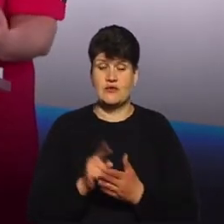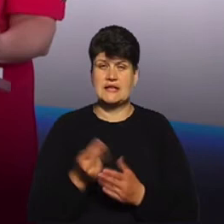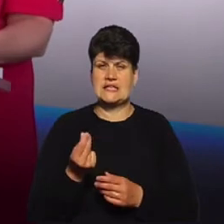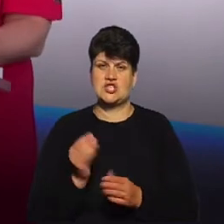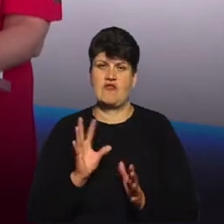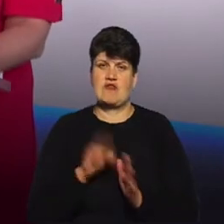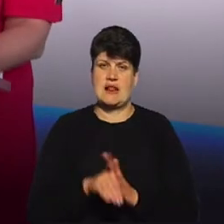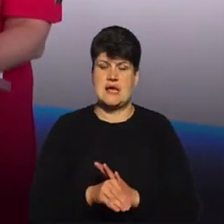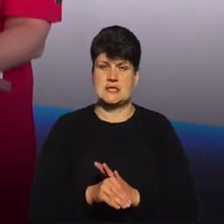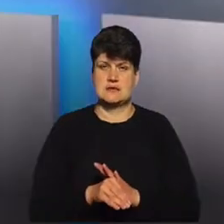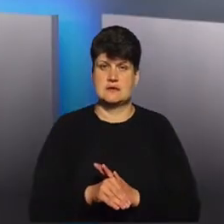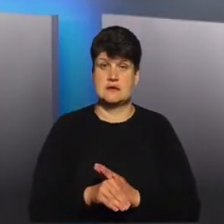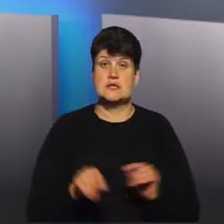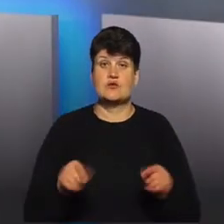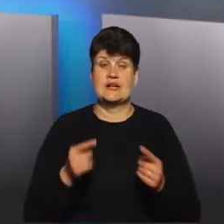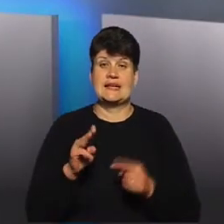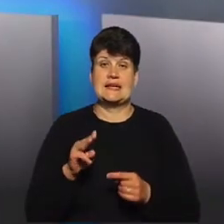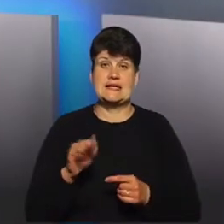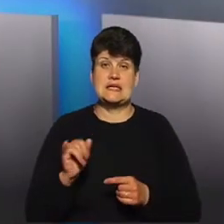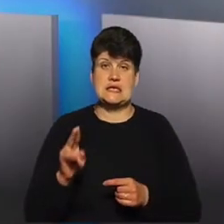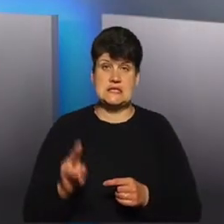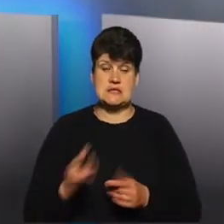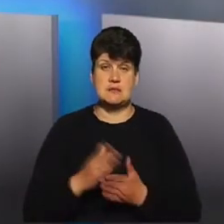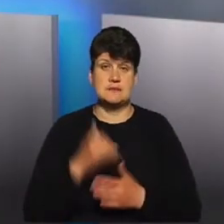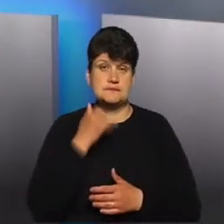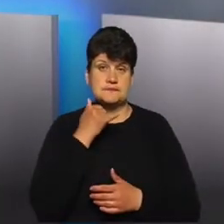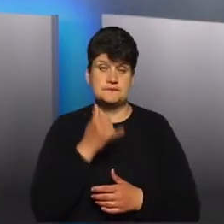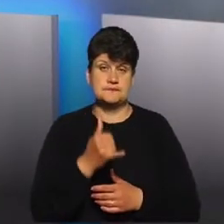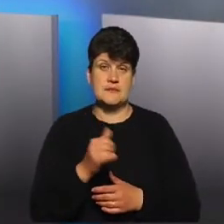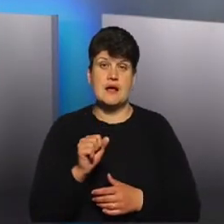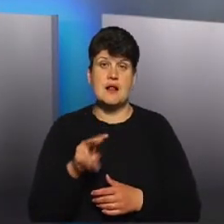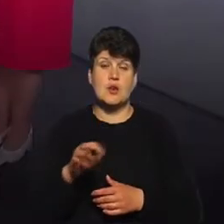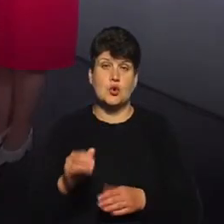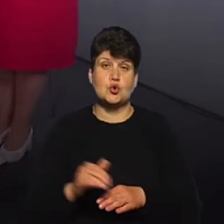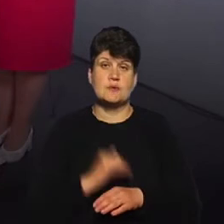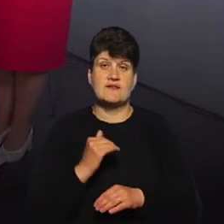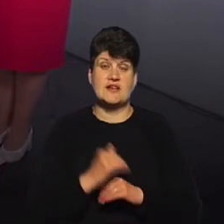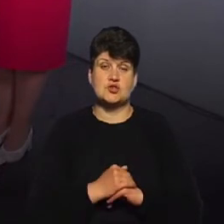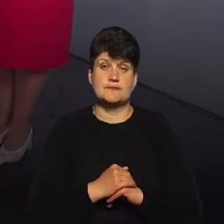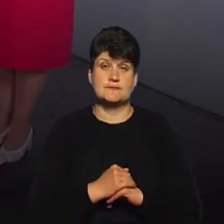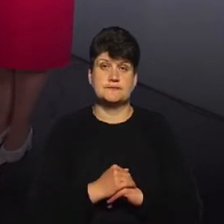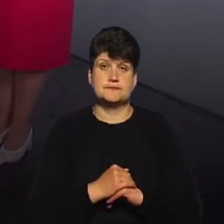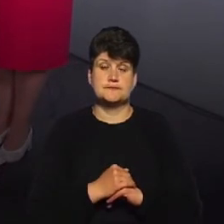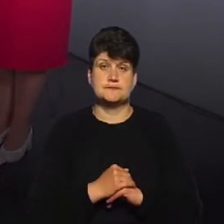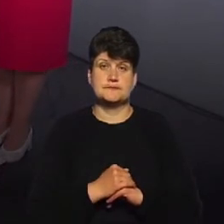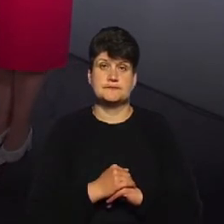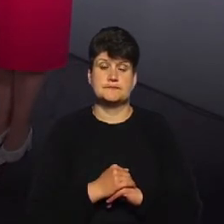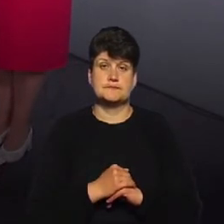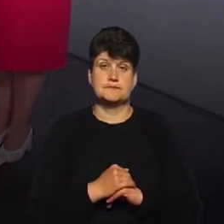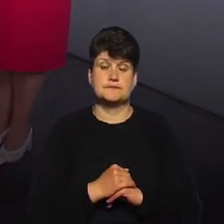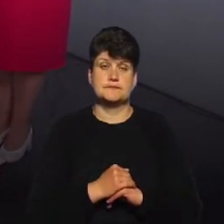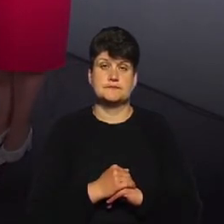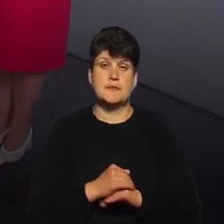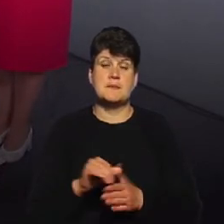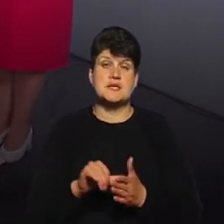ТІЦ. Маємо телефонний дзвіночок. Алло, добрий вечір. Добрий вечір. Представтеся, будь ласка, і кажіть ваше